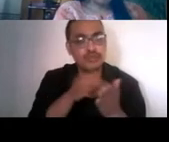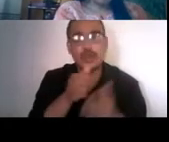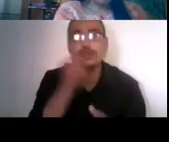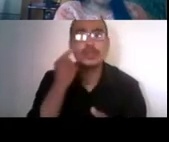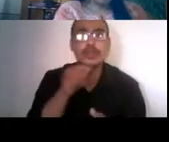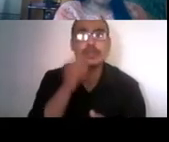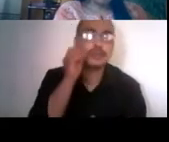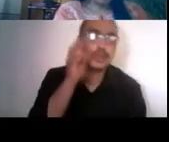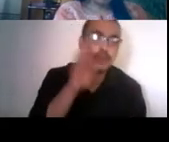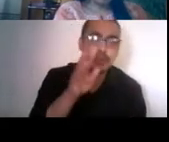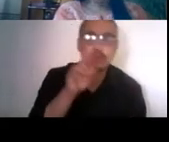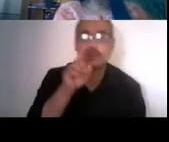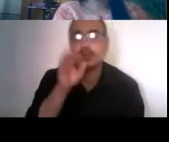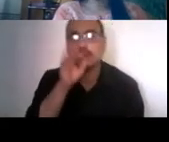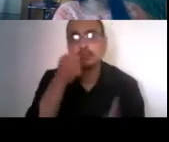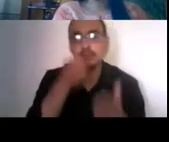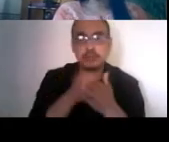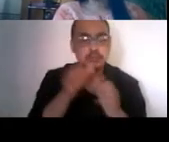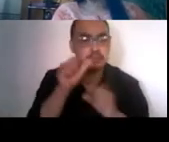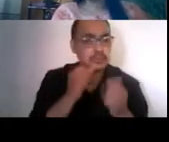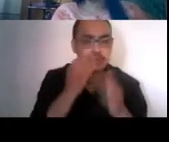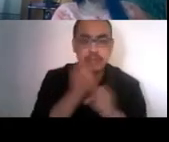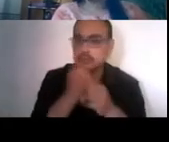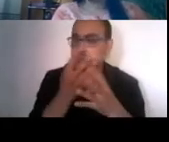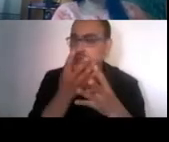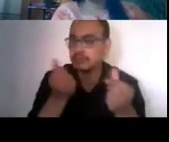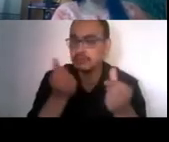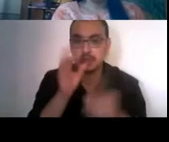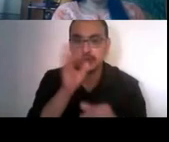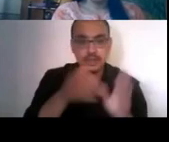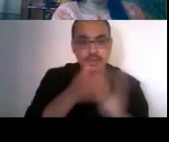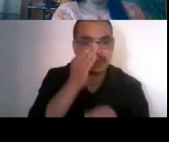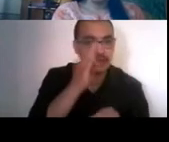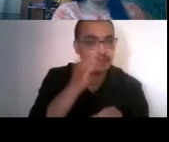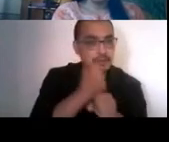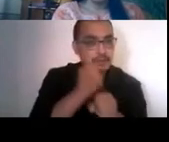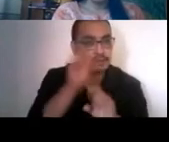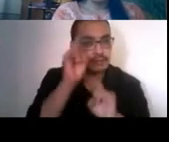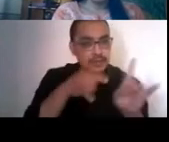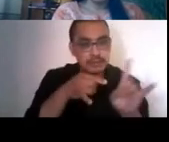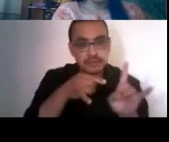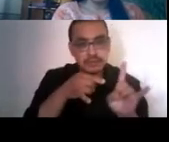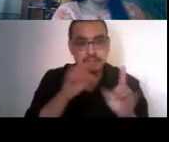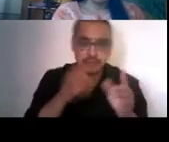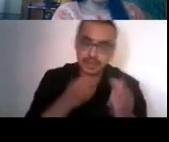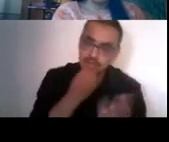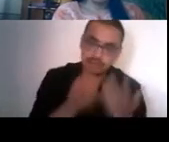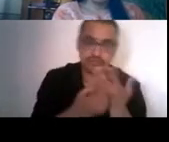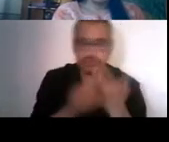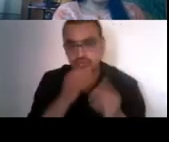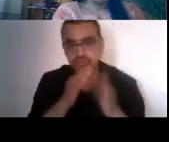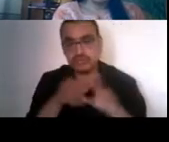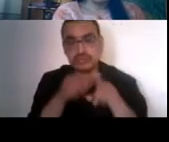बिहान जे छ घरको काम गर्थ्यौँ अफिस जान्थ्यौँ अफिसमा काम गर्थ्यौँ फेरि फर्केर आउँथ्यौँ फेरि खानासाना खान्थ्यौँ परिवारसँग बस्यो सुत्थ्यौँ